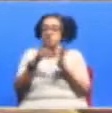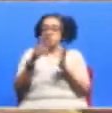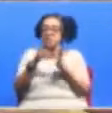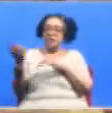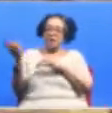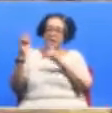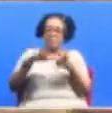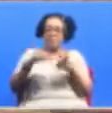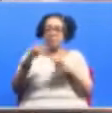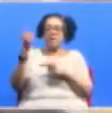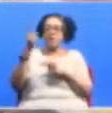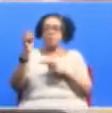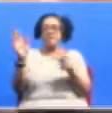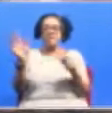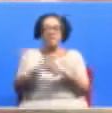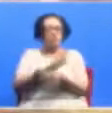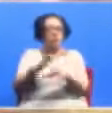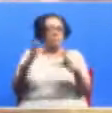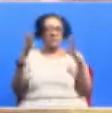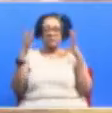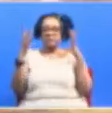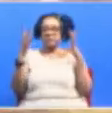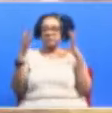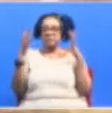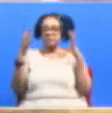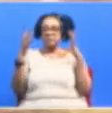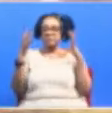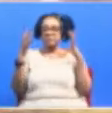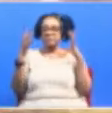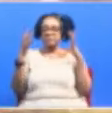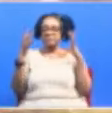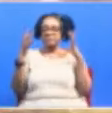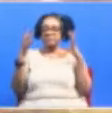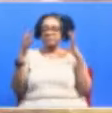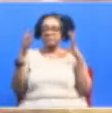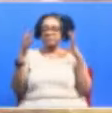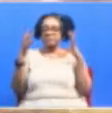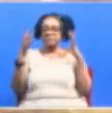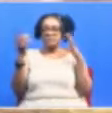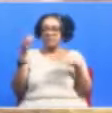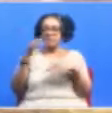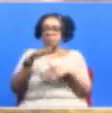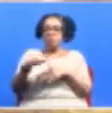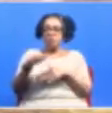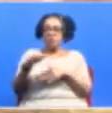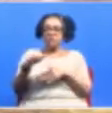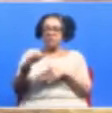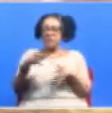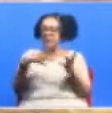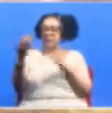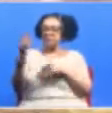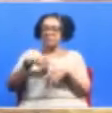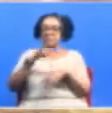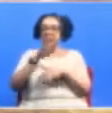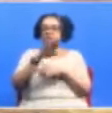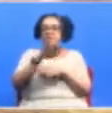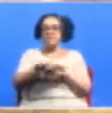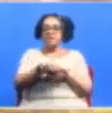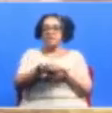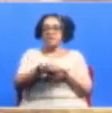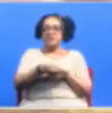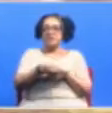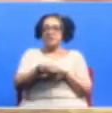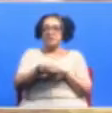basi mzima hapa. For almost 8 hours wako hapa. Wanakuwa kuja asubuhi mpaka kutoka hapa saa 10. Na wao